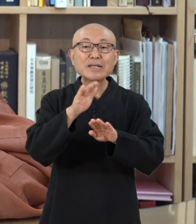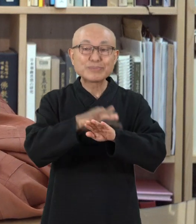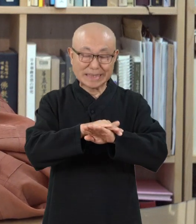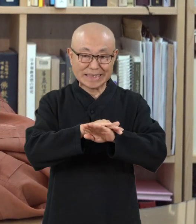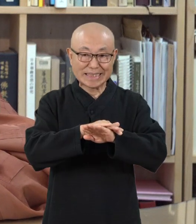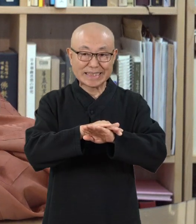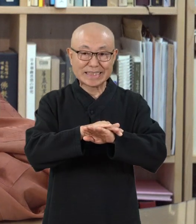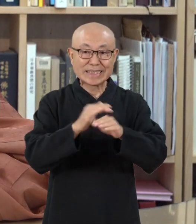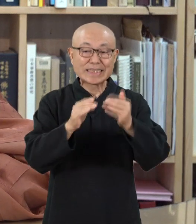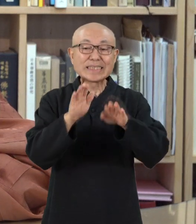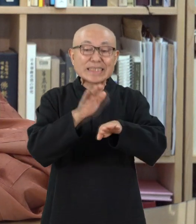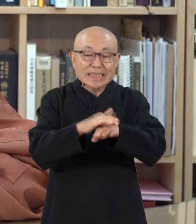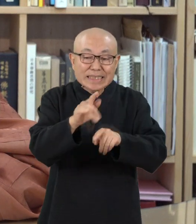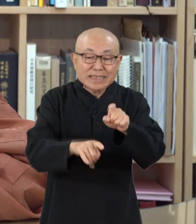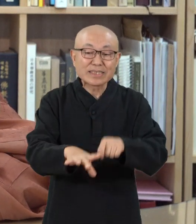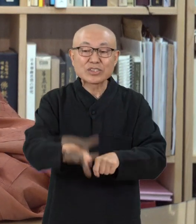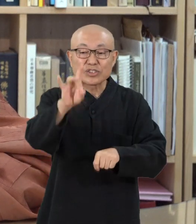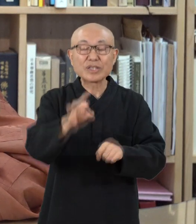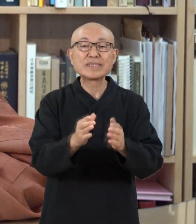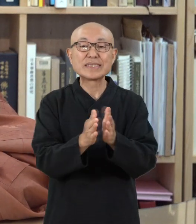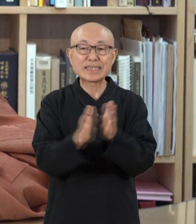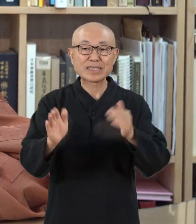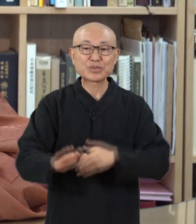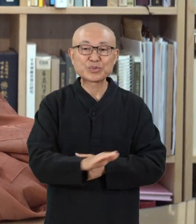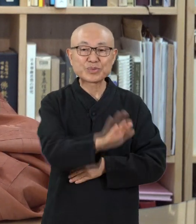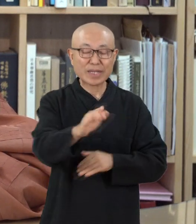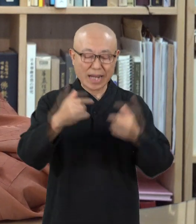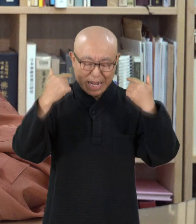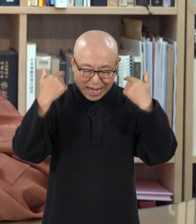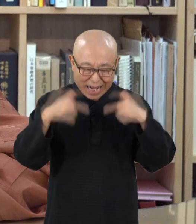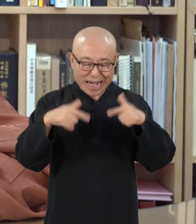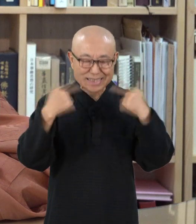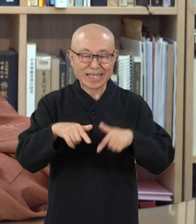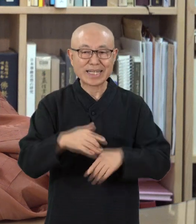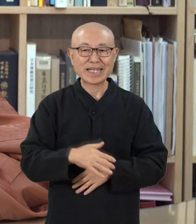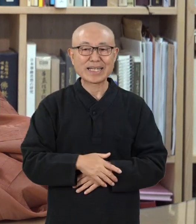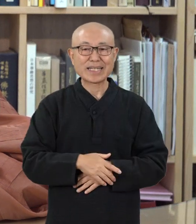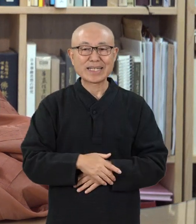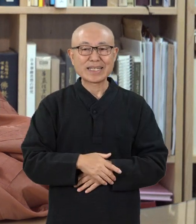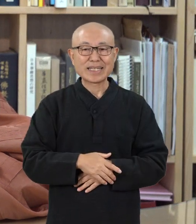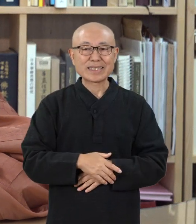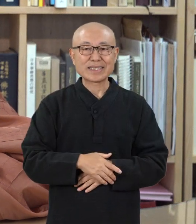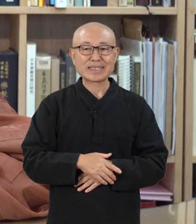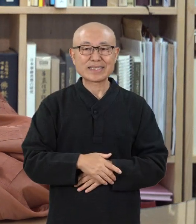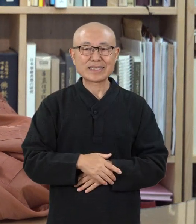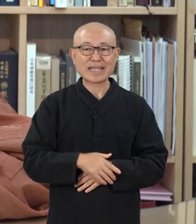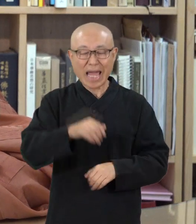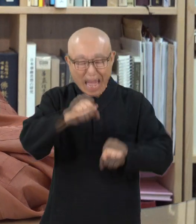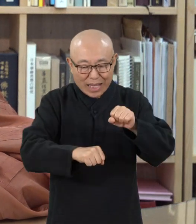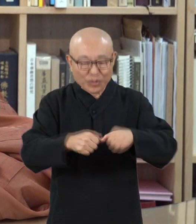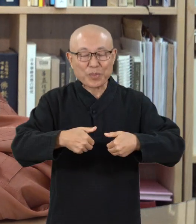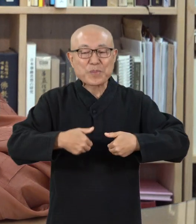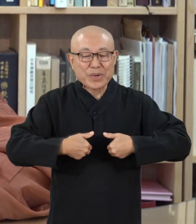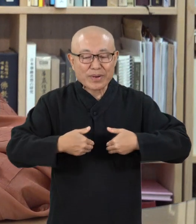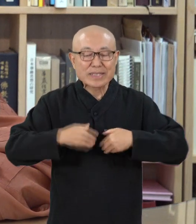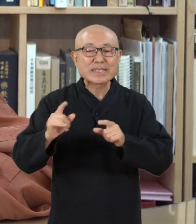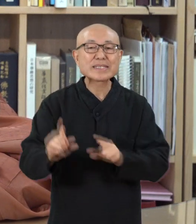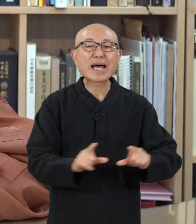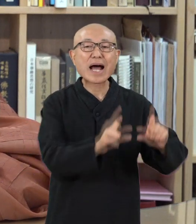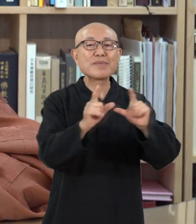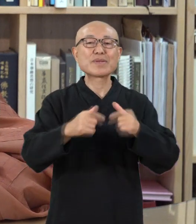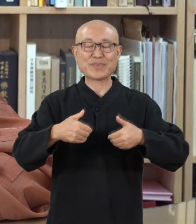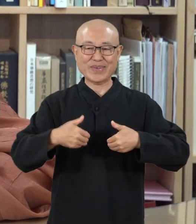자비 실천의 첫걸음을 우리는 매 순간 옮겨 놓을 수 있는 그러한 일상생활이 되어야